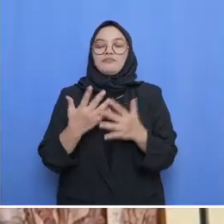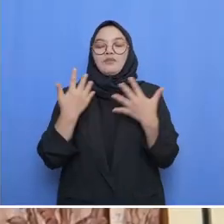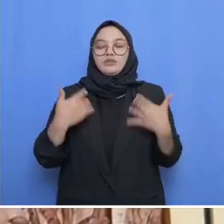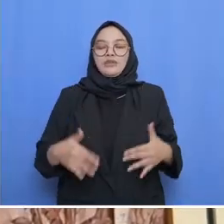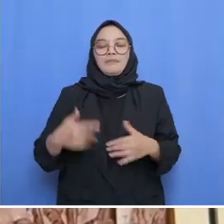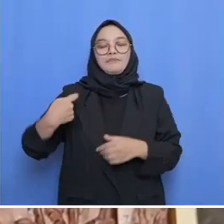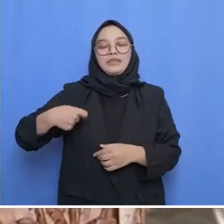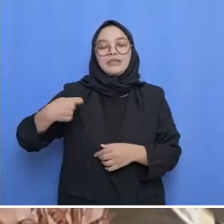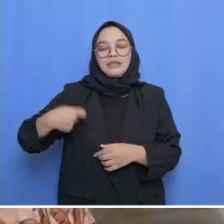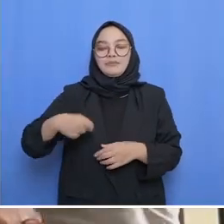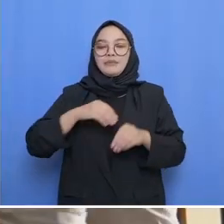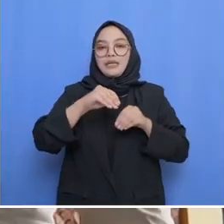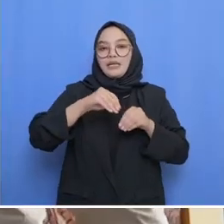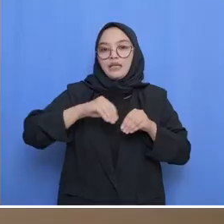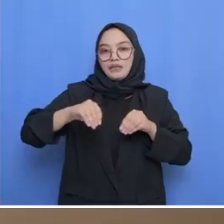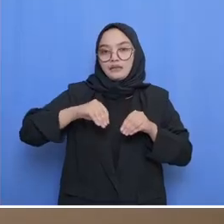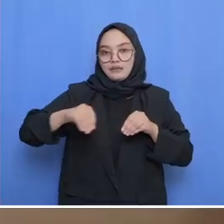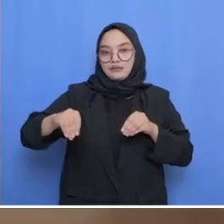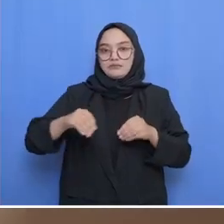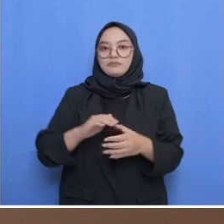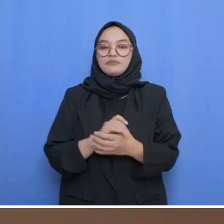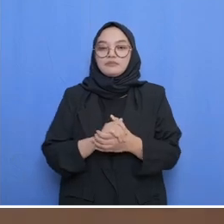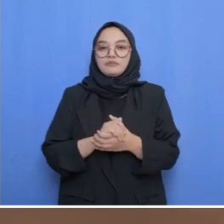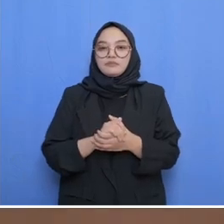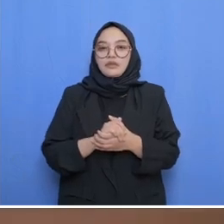Pertanian, Kementerian Pertanian.